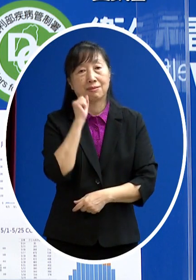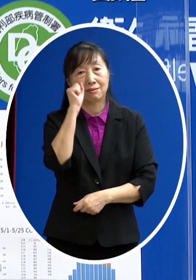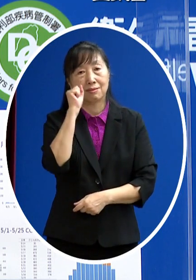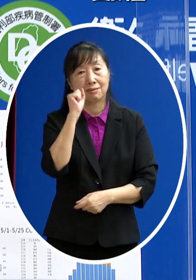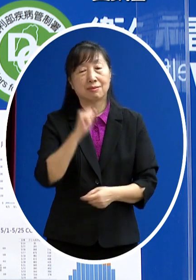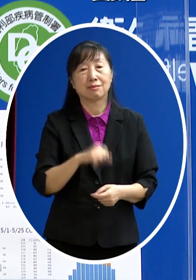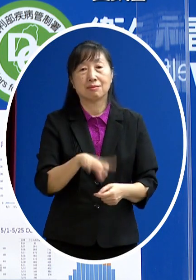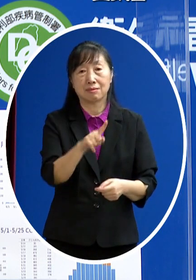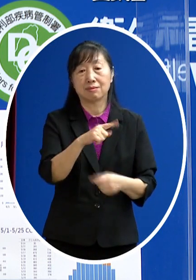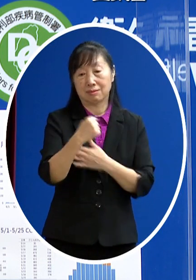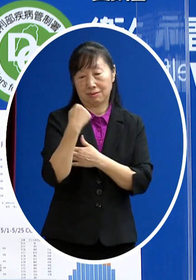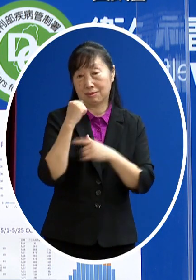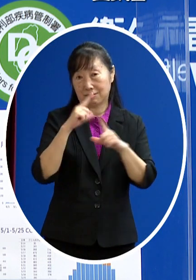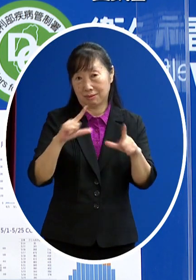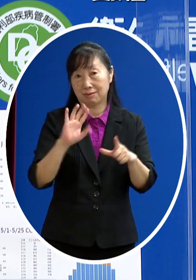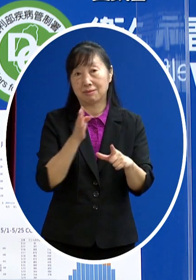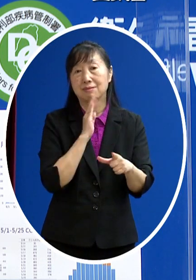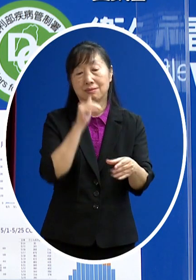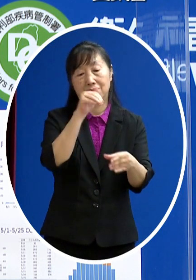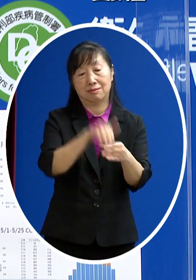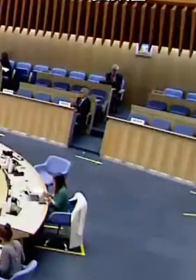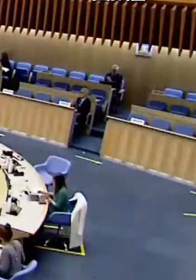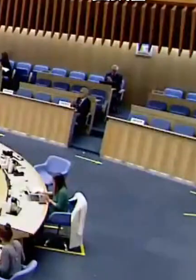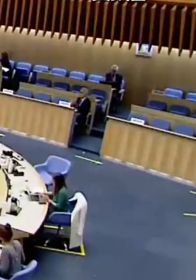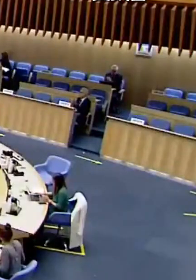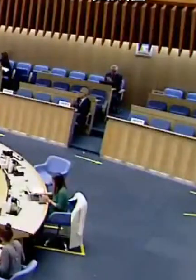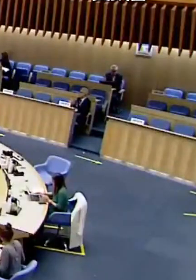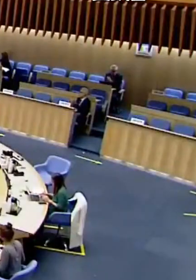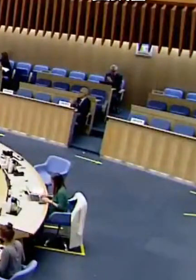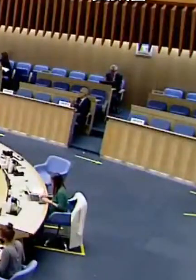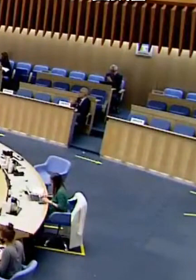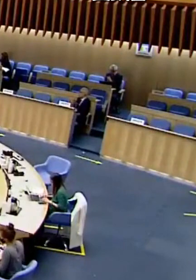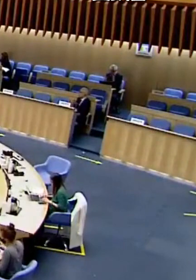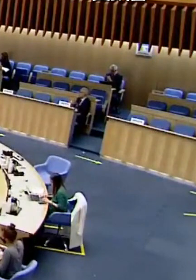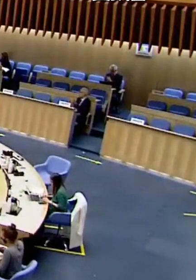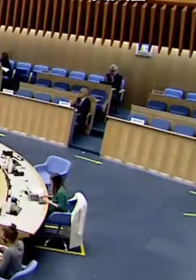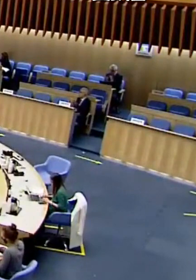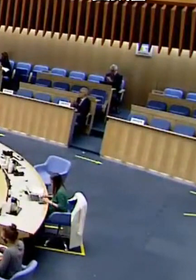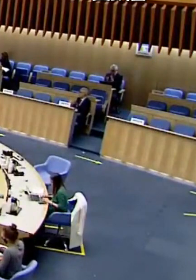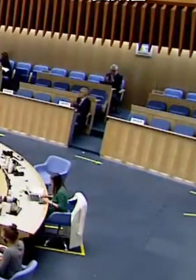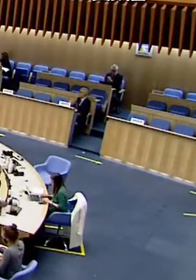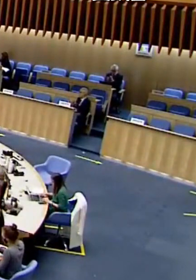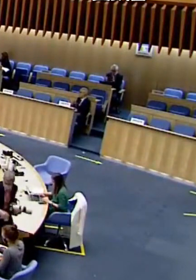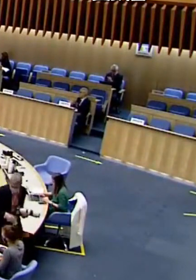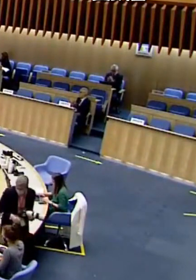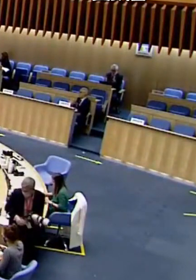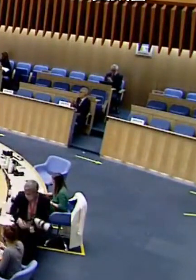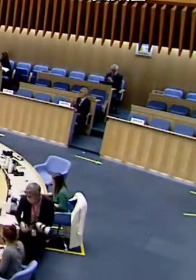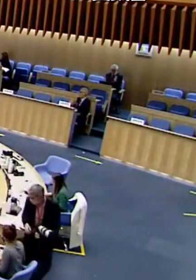们力量虽然大，可是票数不足。 新唐人亚太电视执行李张东旭，台湾台北报道。